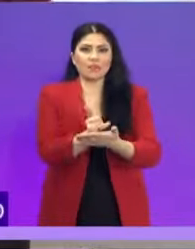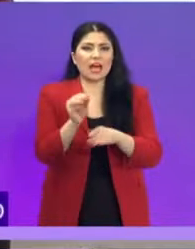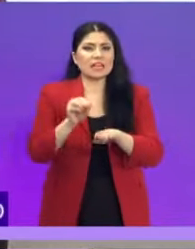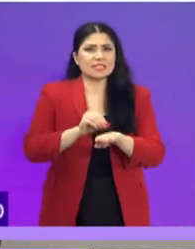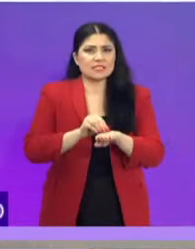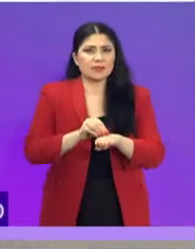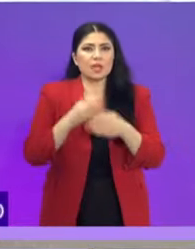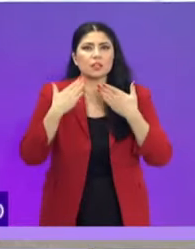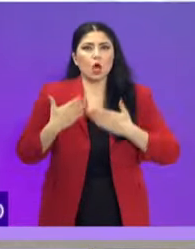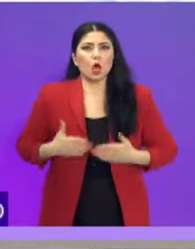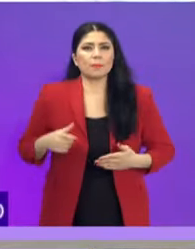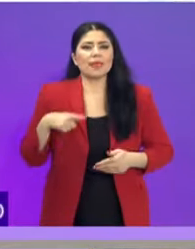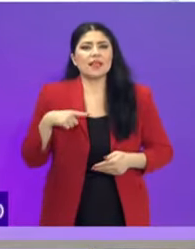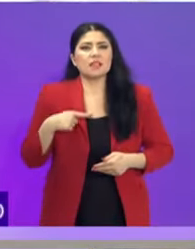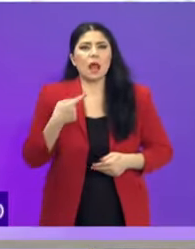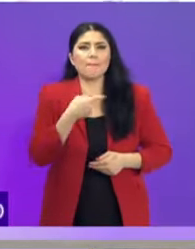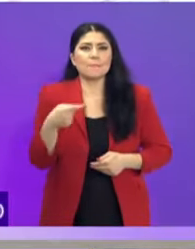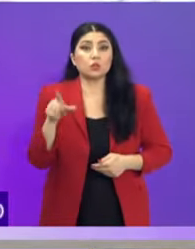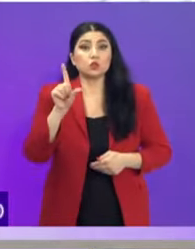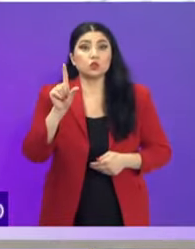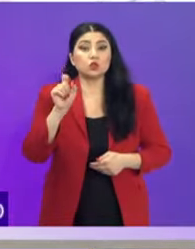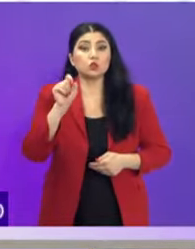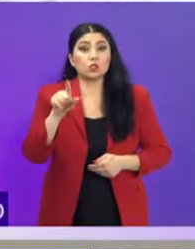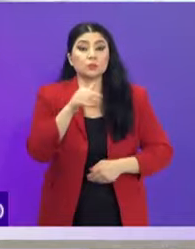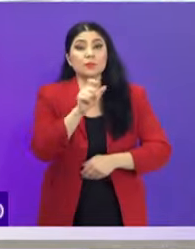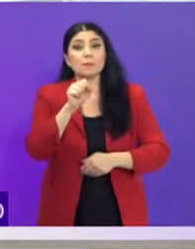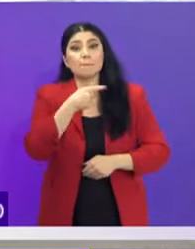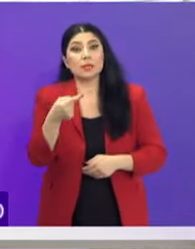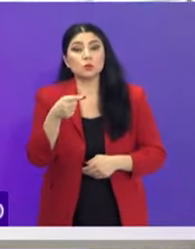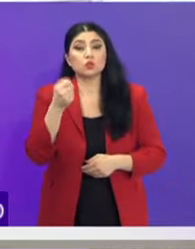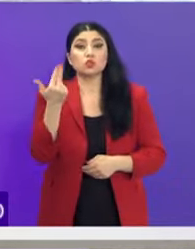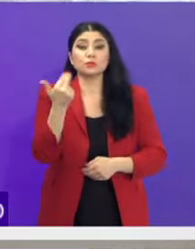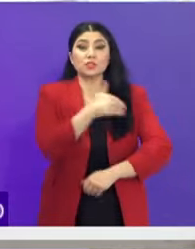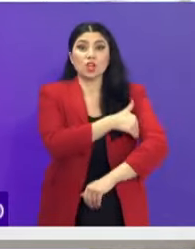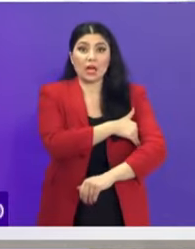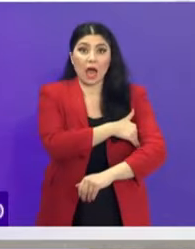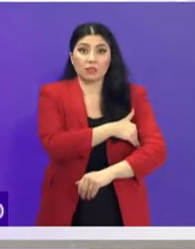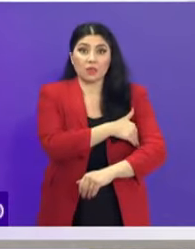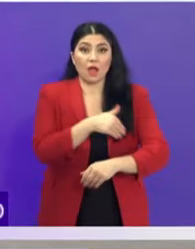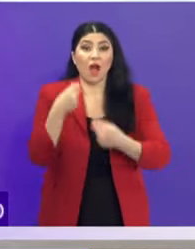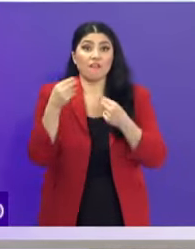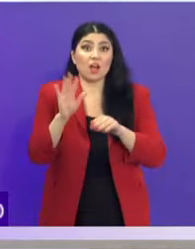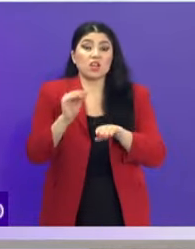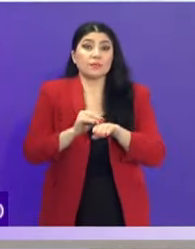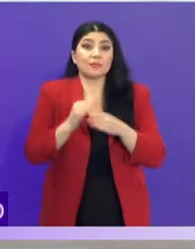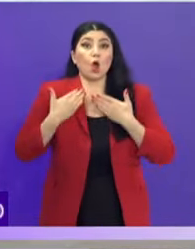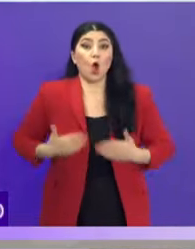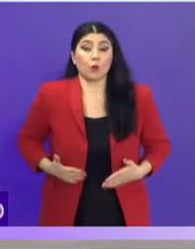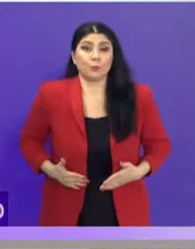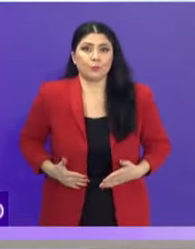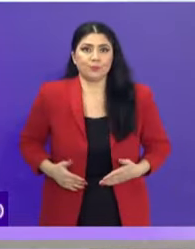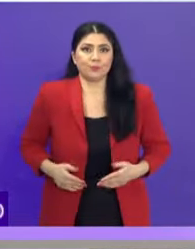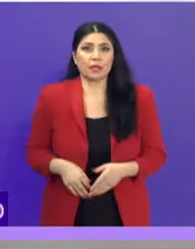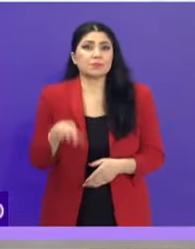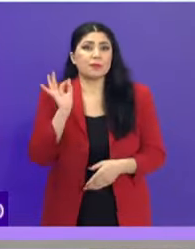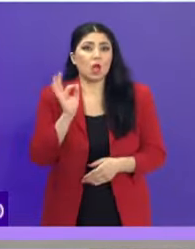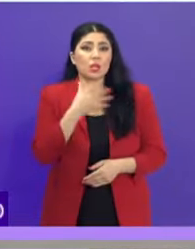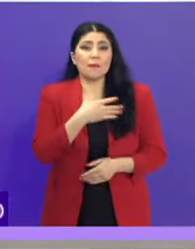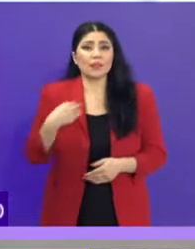resimțită de corp este undeva la minus 12, chiar minus 15 grade Celsius. Meteorologii spun că și